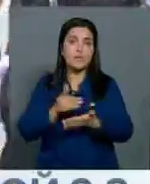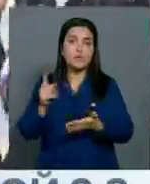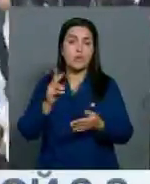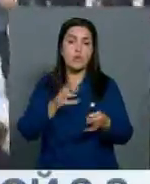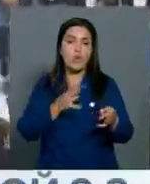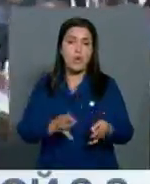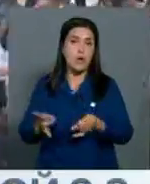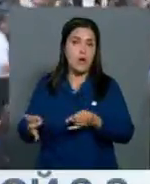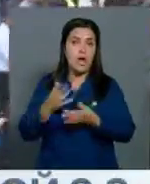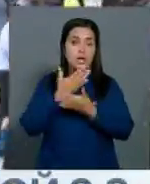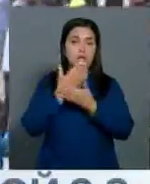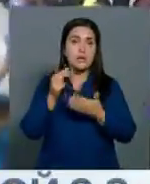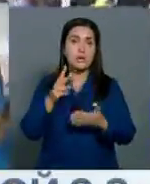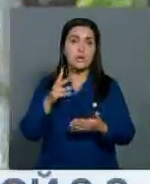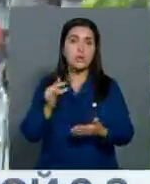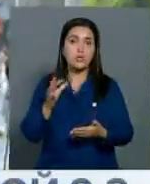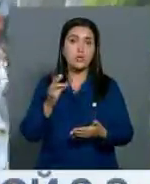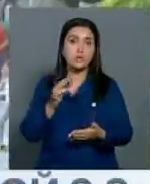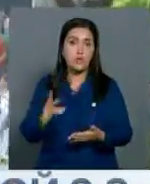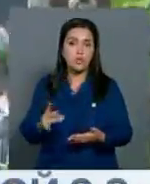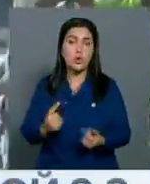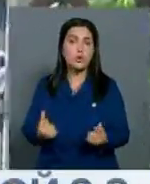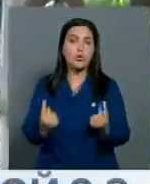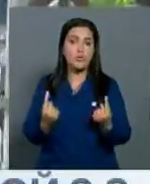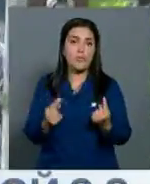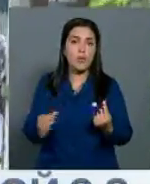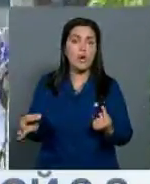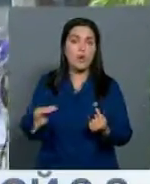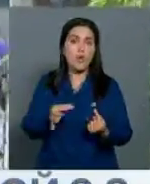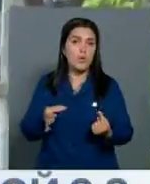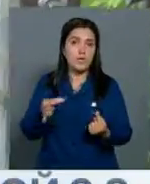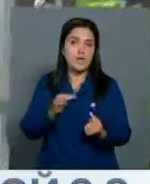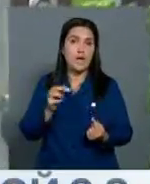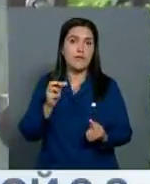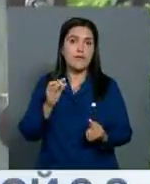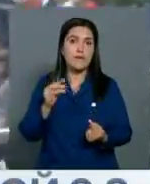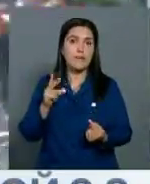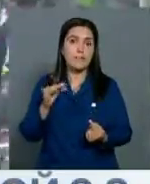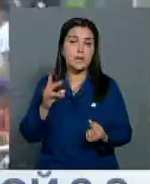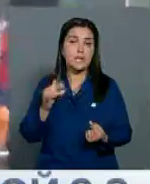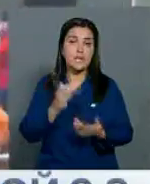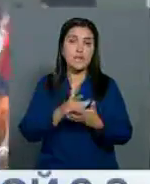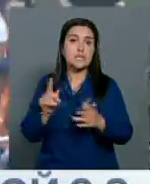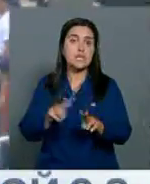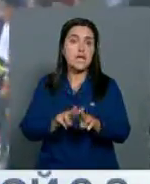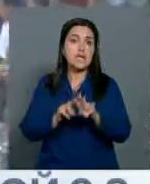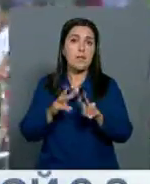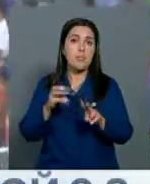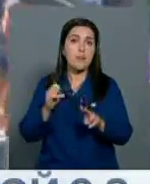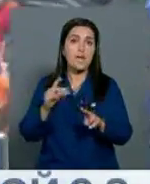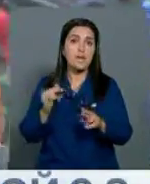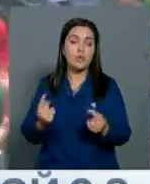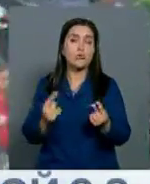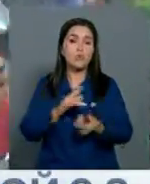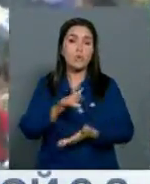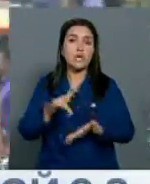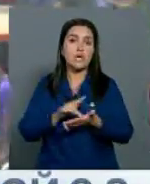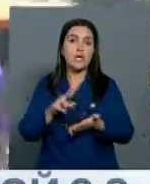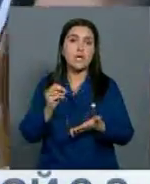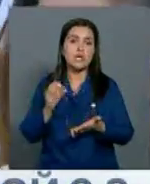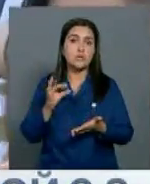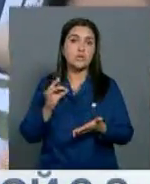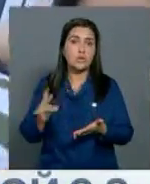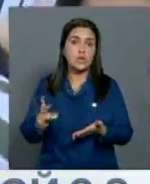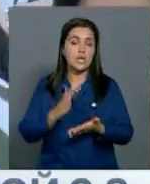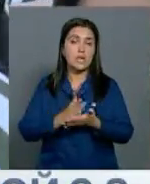погибших и пострадавших нет. Отмечу, Лусон – самый крупный остров филиппинского архипелага. На нем находится столица страны Манила и крупнейший город